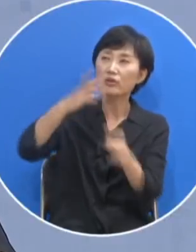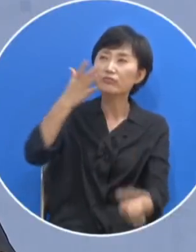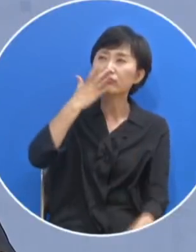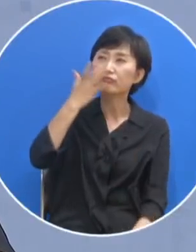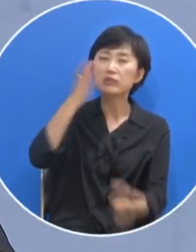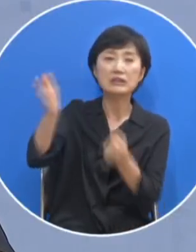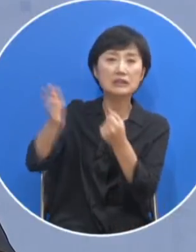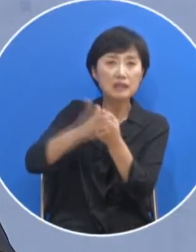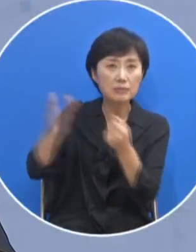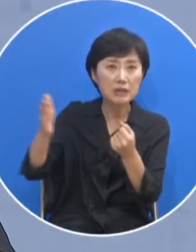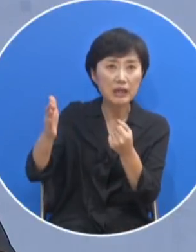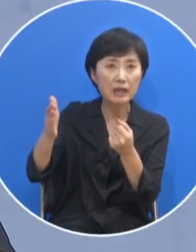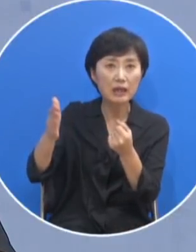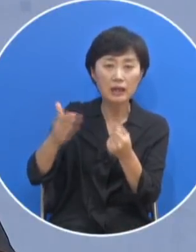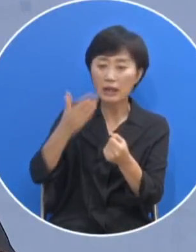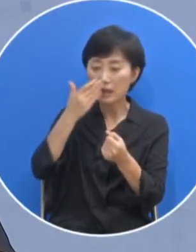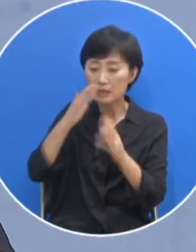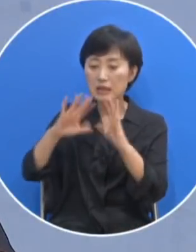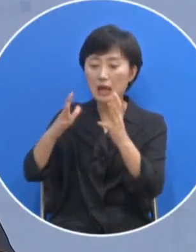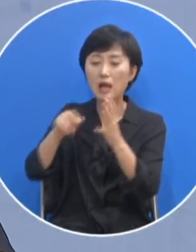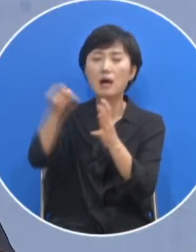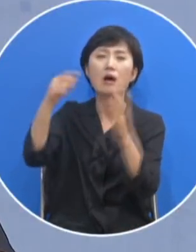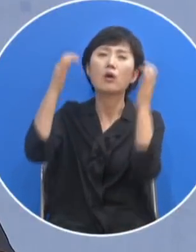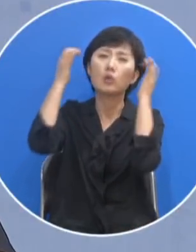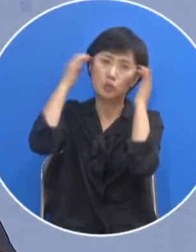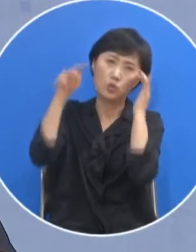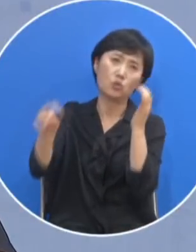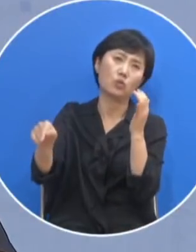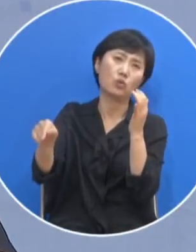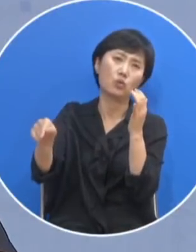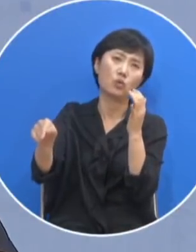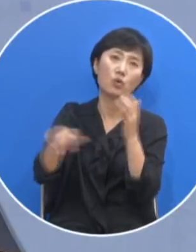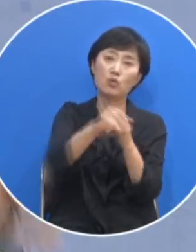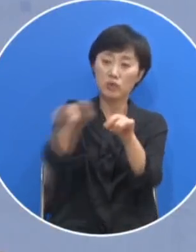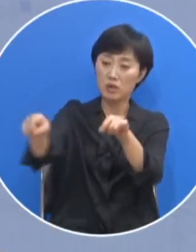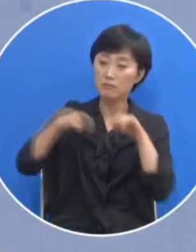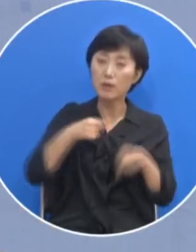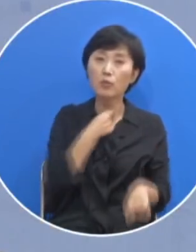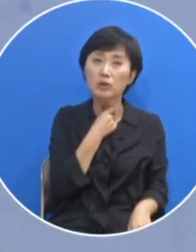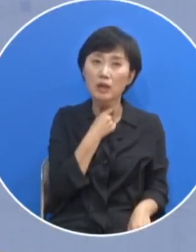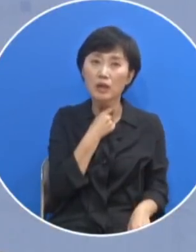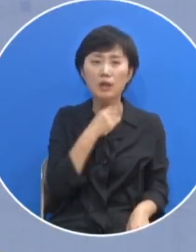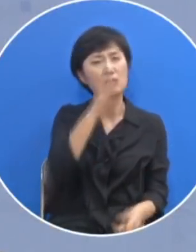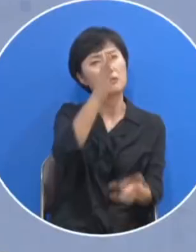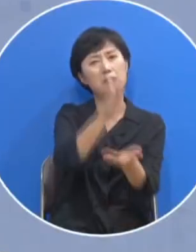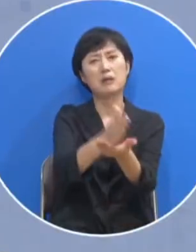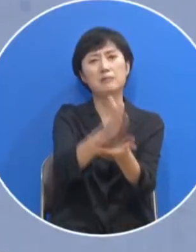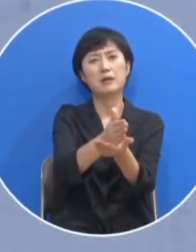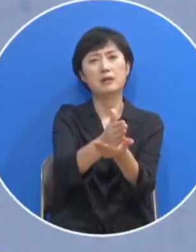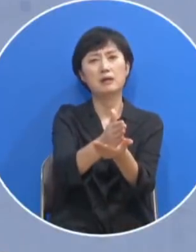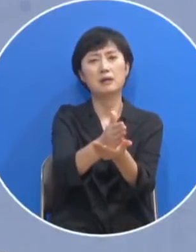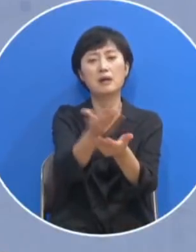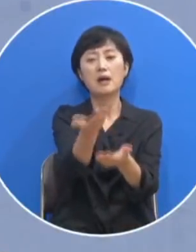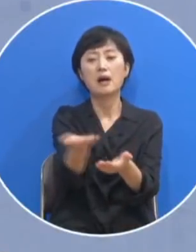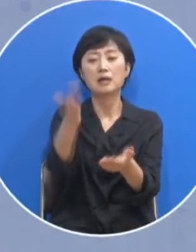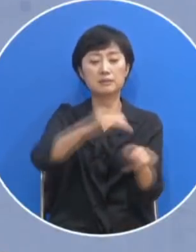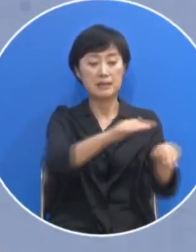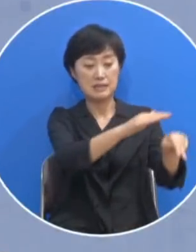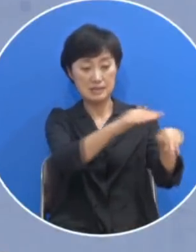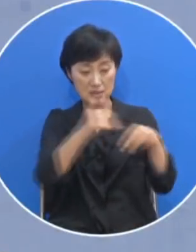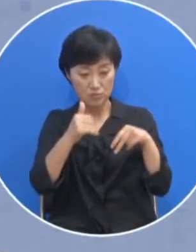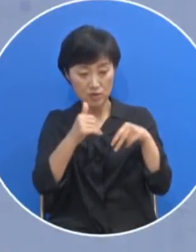어디 센서에 컷 답해 줘 이렇게 되면 되겠습니까 괜찮아 팬층이 이 사물로 더위 식 * 재앙을 뭐